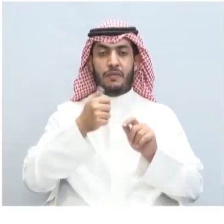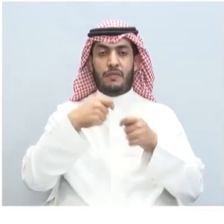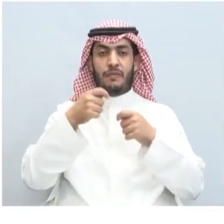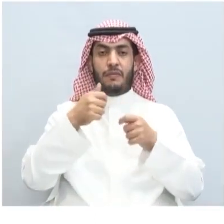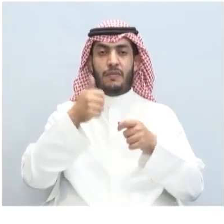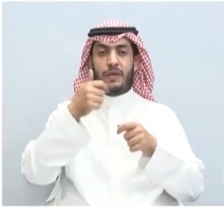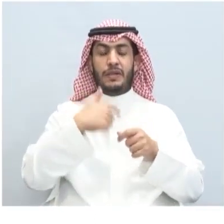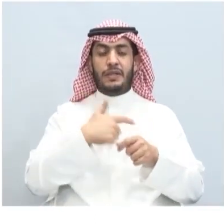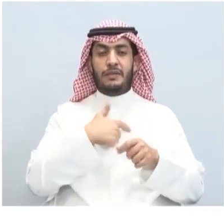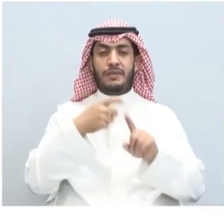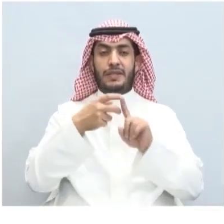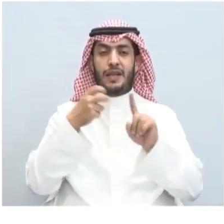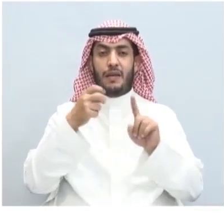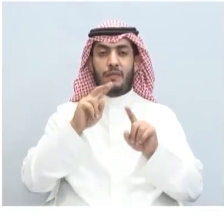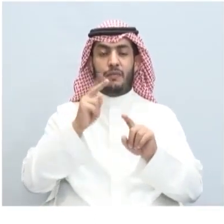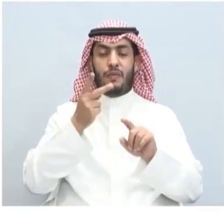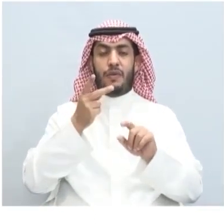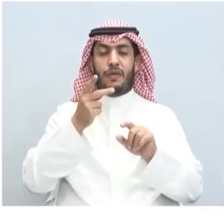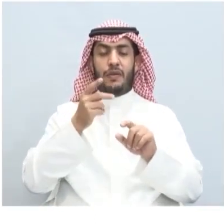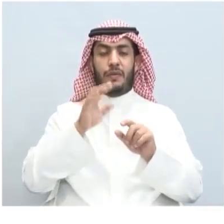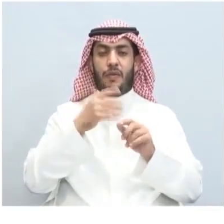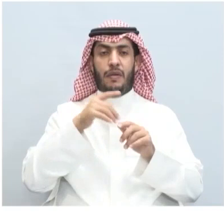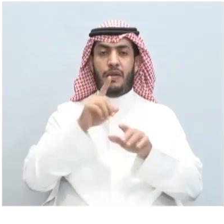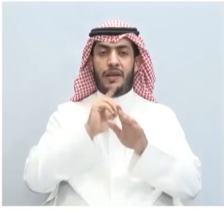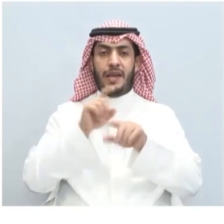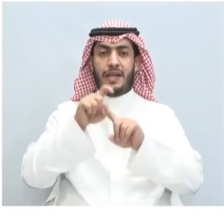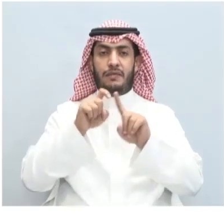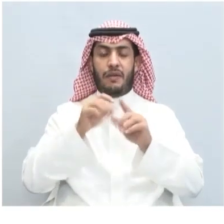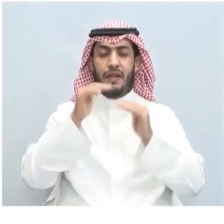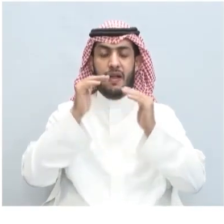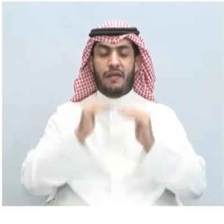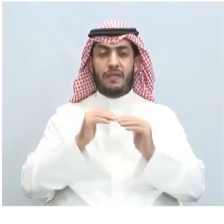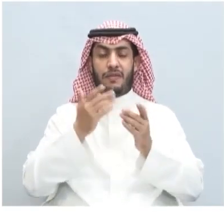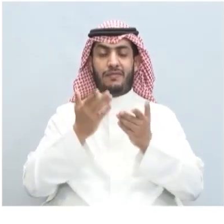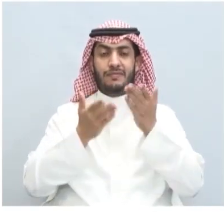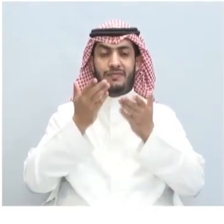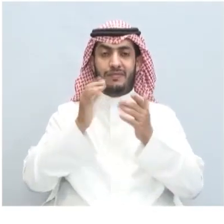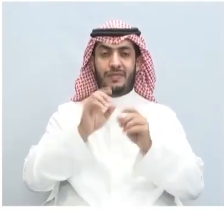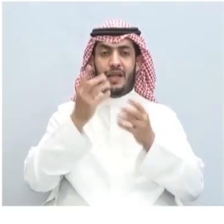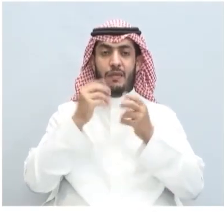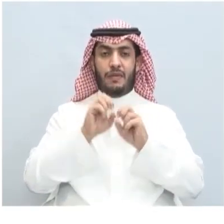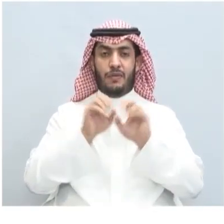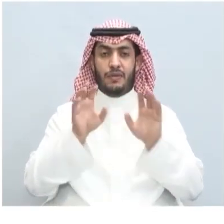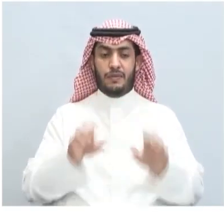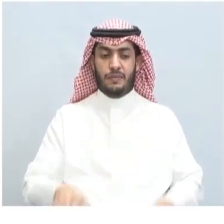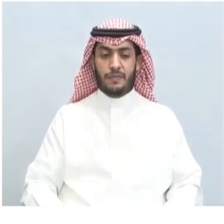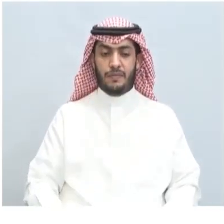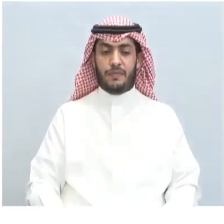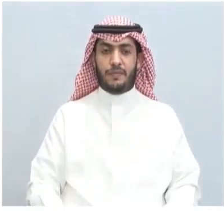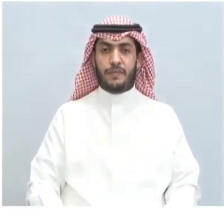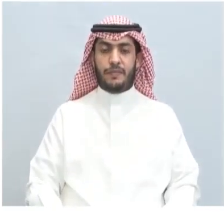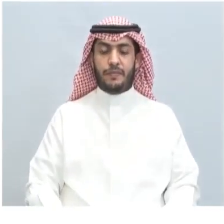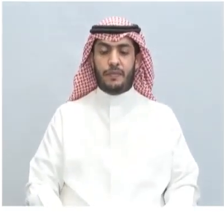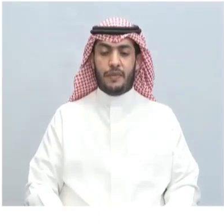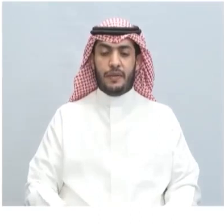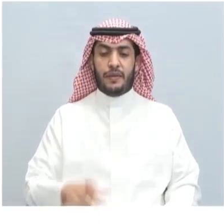وبالتالي يسمى سهم بدون حص التوزيعات ومن الطبيعي ان ينخفض سعره مقارنه قبل التوزيعات ذكرنا